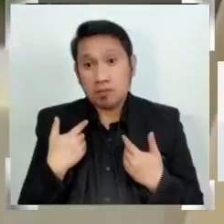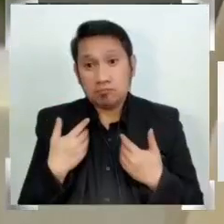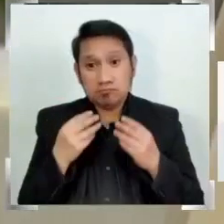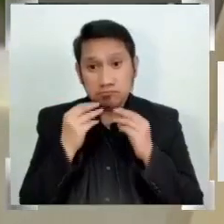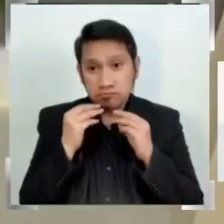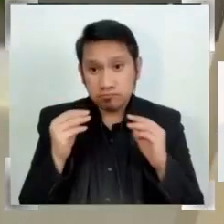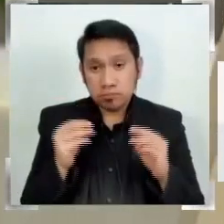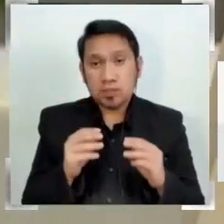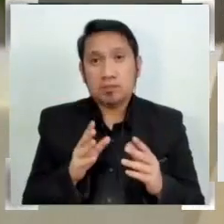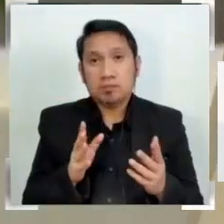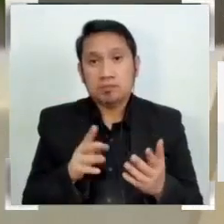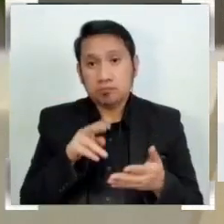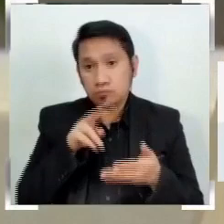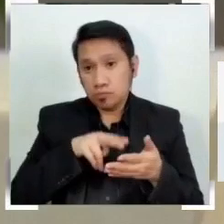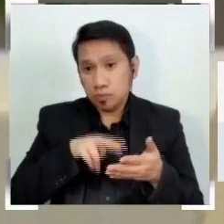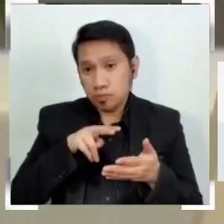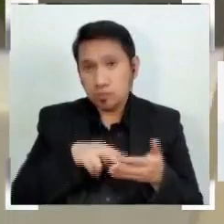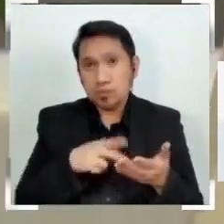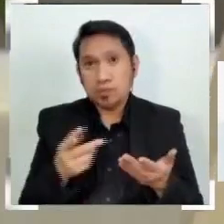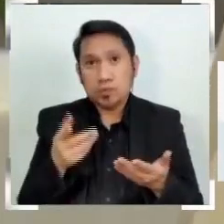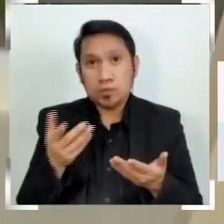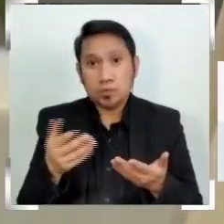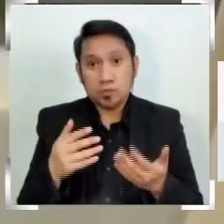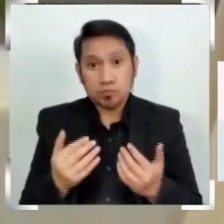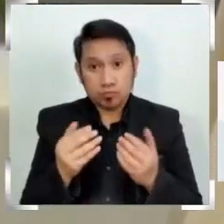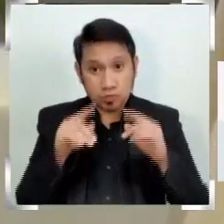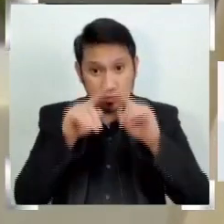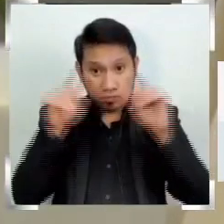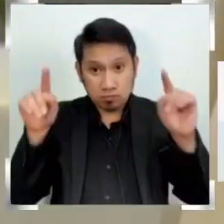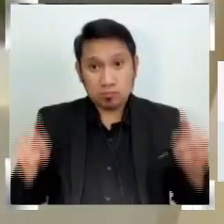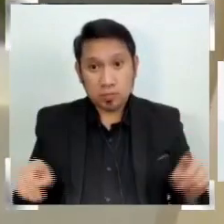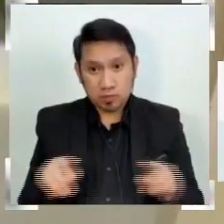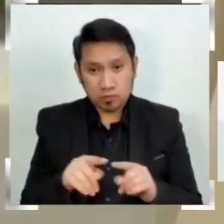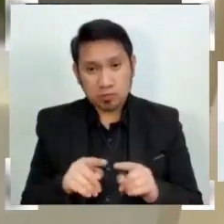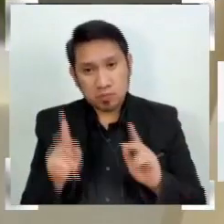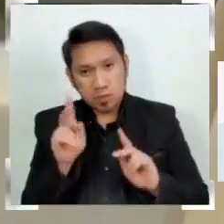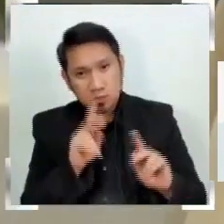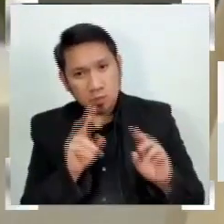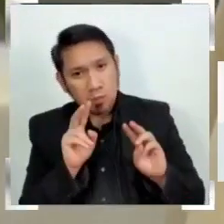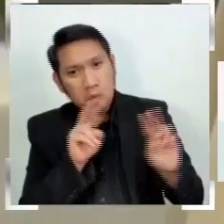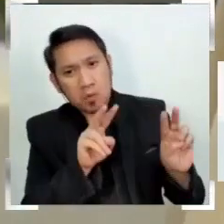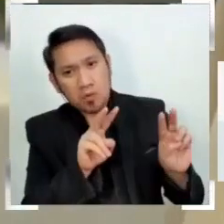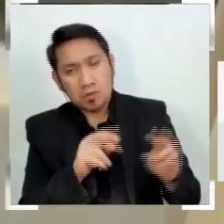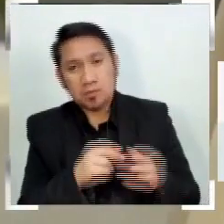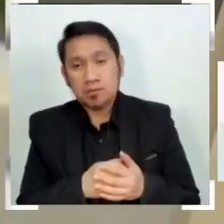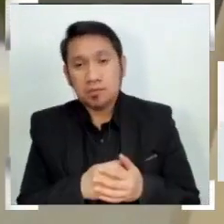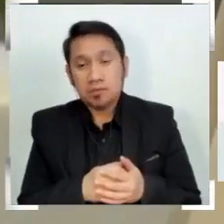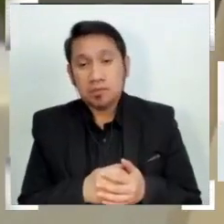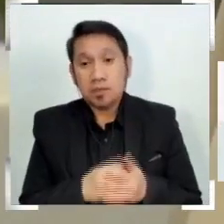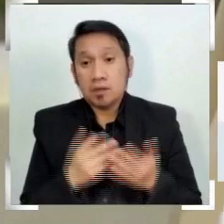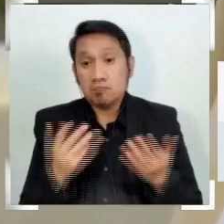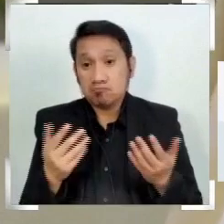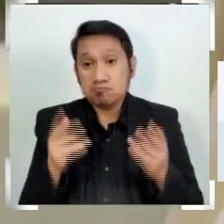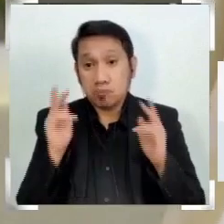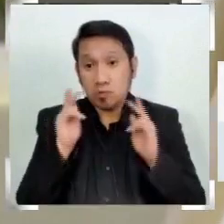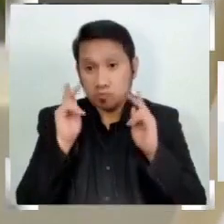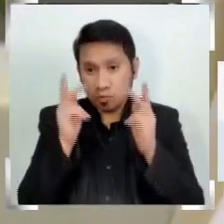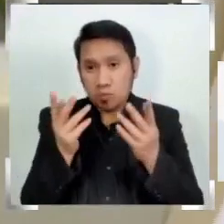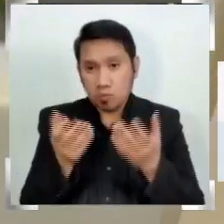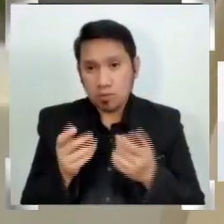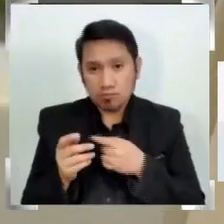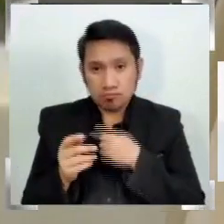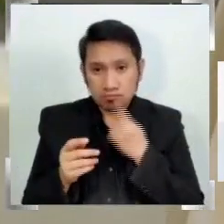malaking screen sa St. Peter's Square. Nanawagan si Pope Francis ng kapayapaan sa Ukraine, nagpasalamat sa pagpapalaya